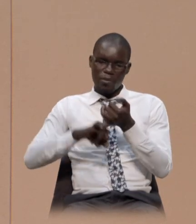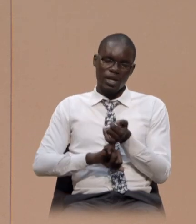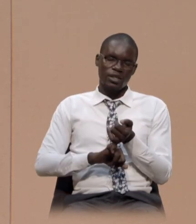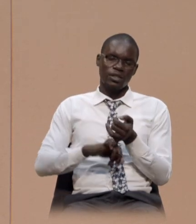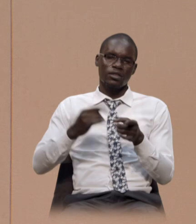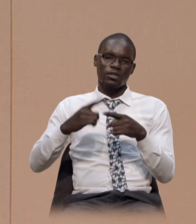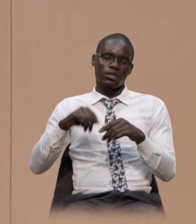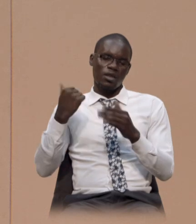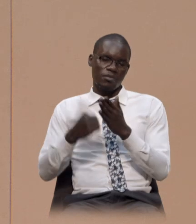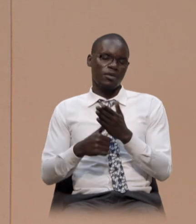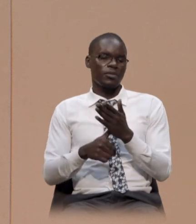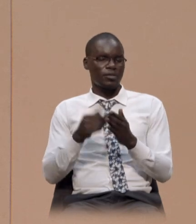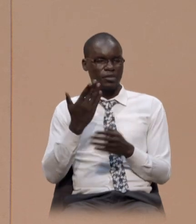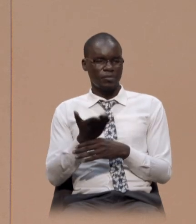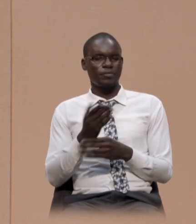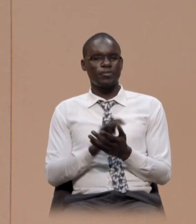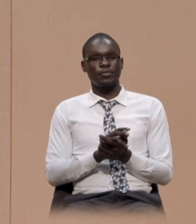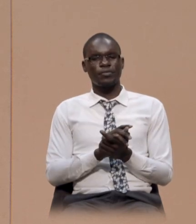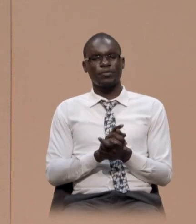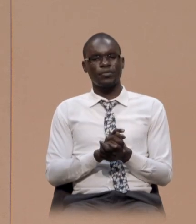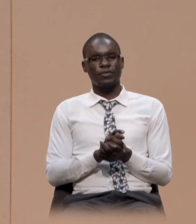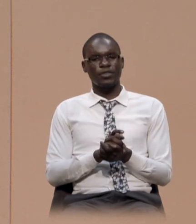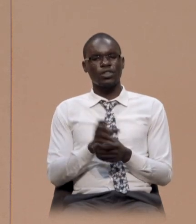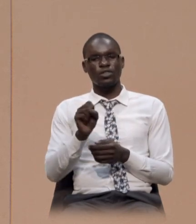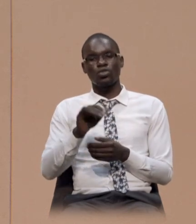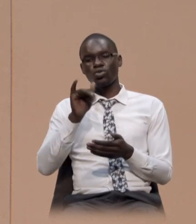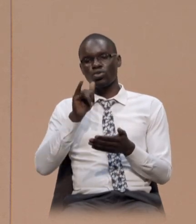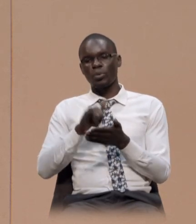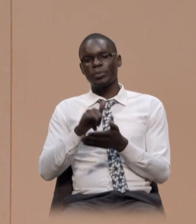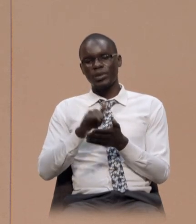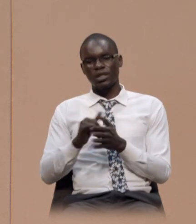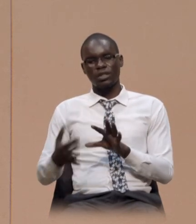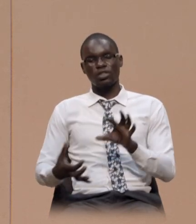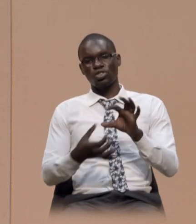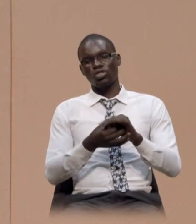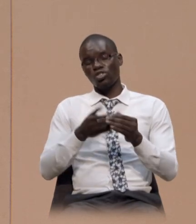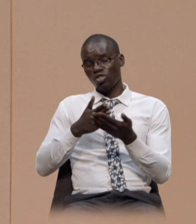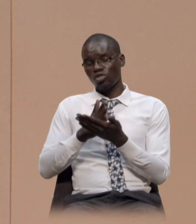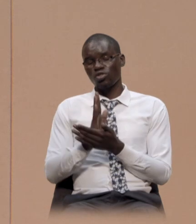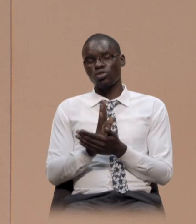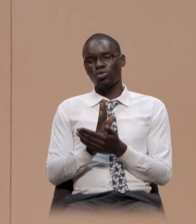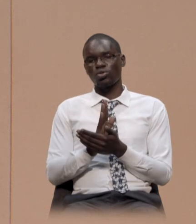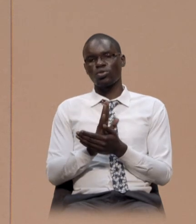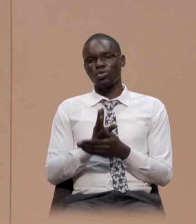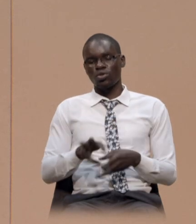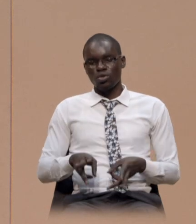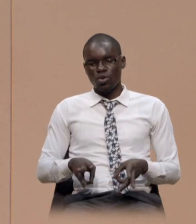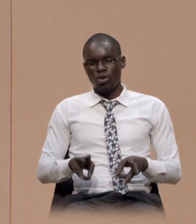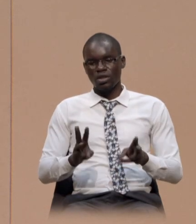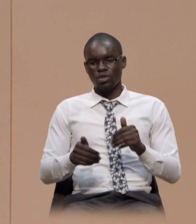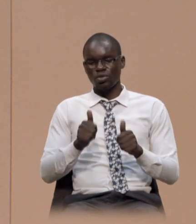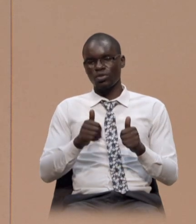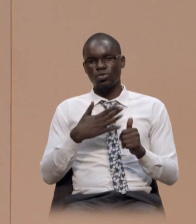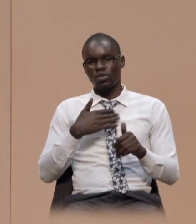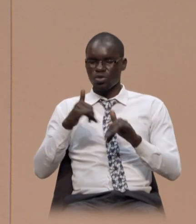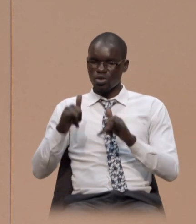shida ikampata hivyo. Kwa hivyo wengi wanaingia hapo kwa njia ya kuishi kivyake kwa